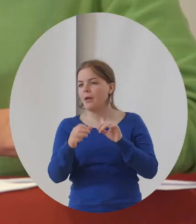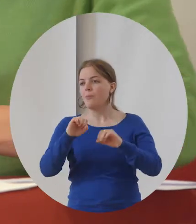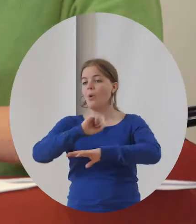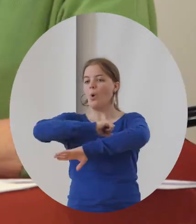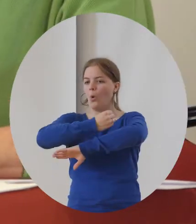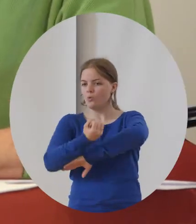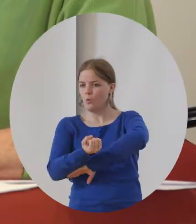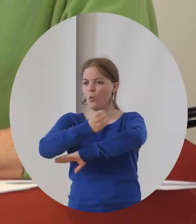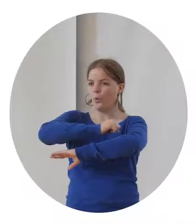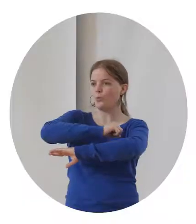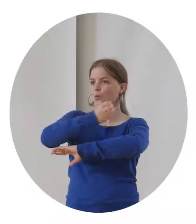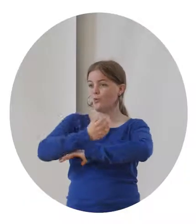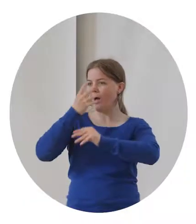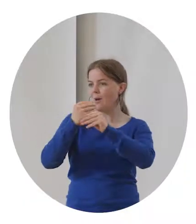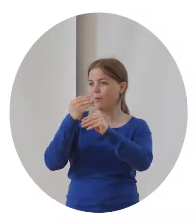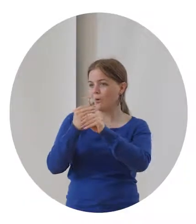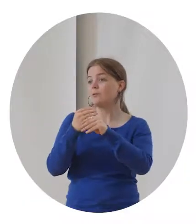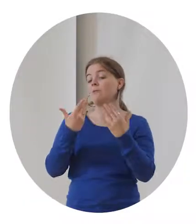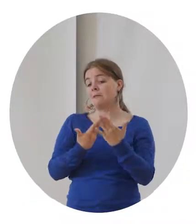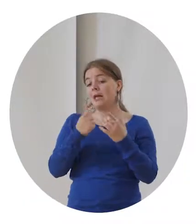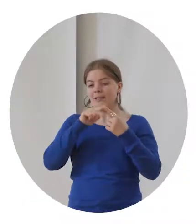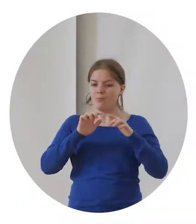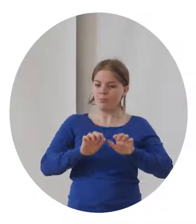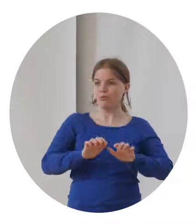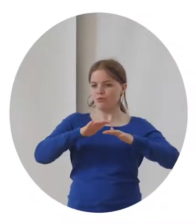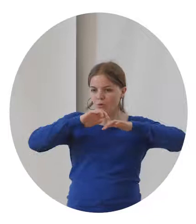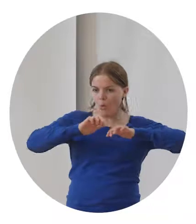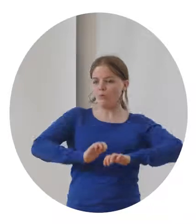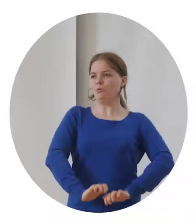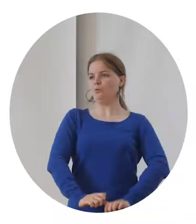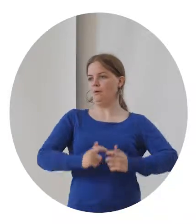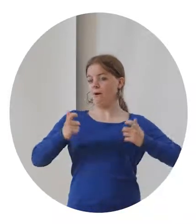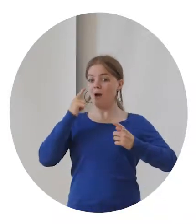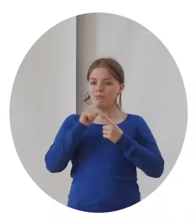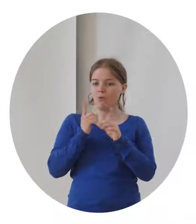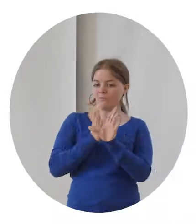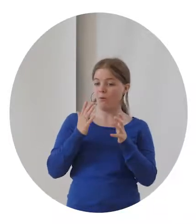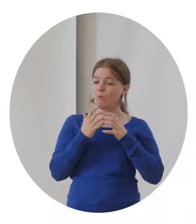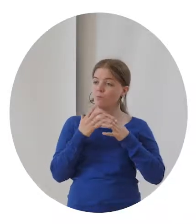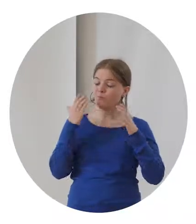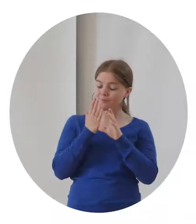sur soi. Voilà. Les pousser-repousser est une étape importante dans le développement psychomoteur.